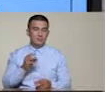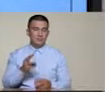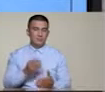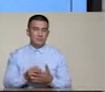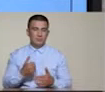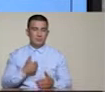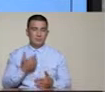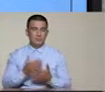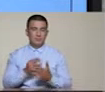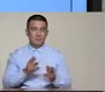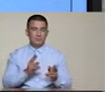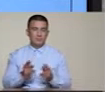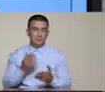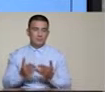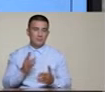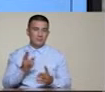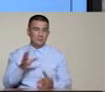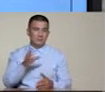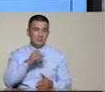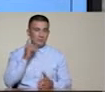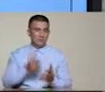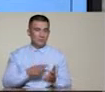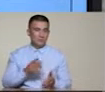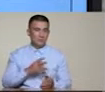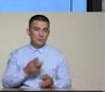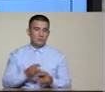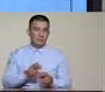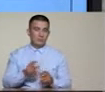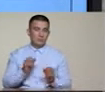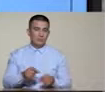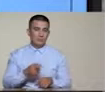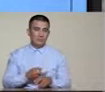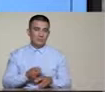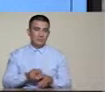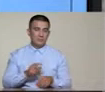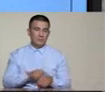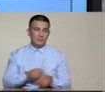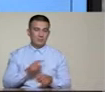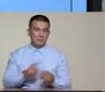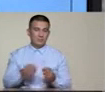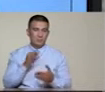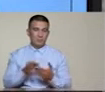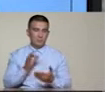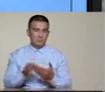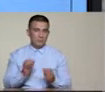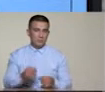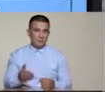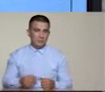raqamlari yozilish tartibini yaxshi o'zlashtirgan o'quvchi albatta qiynalmasdan bu raqamlarni tezkorlik bilan topib